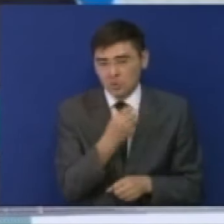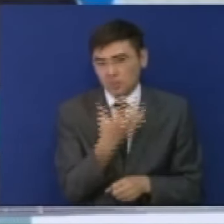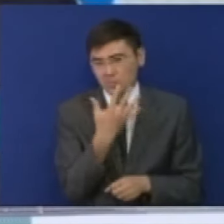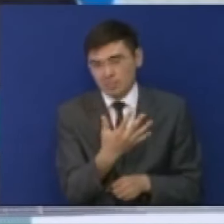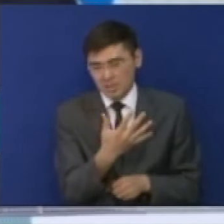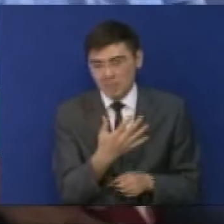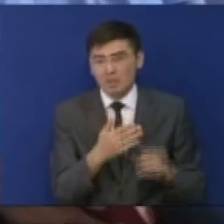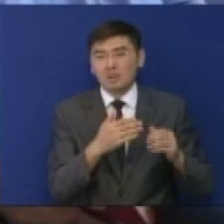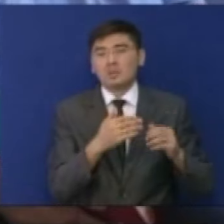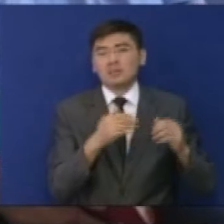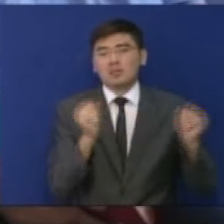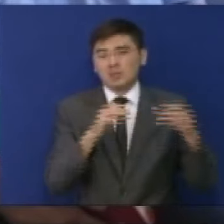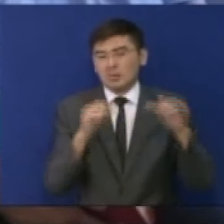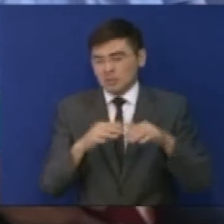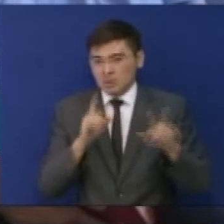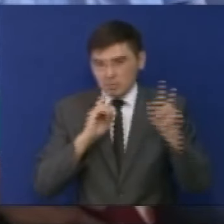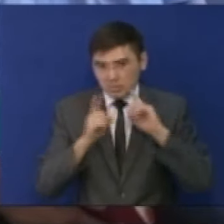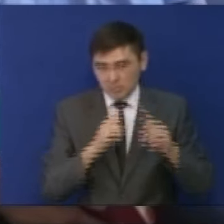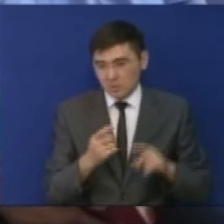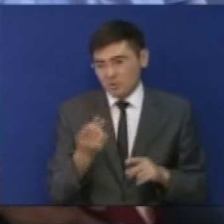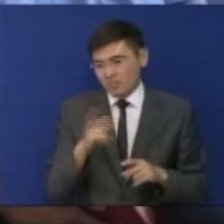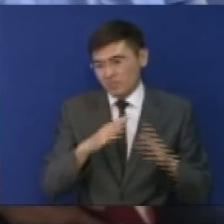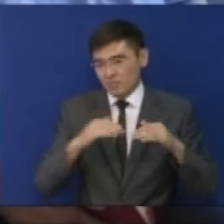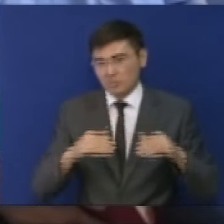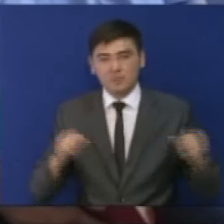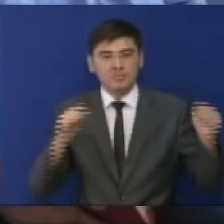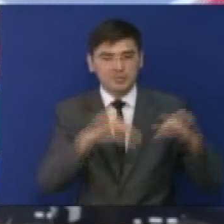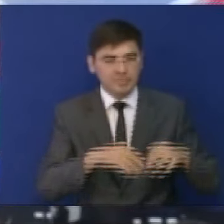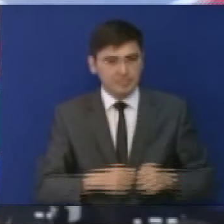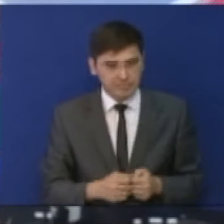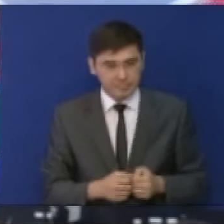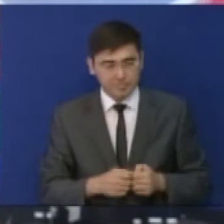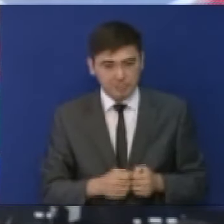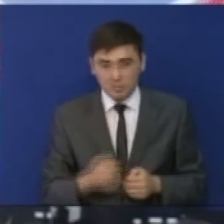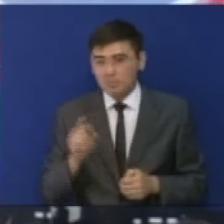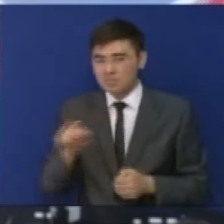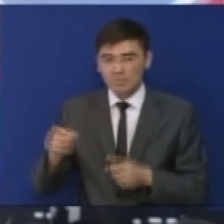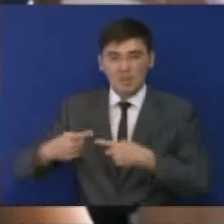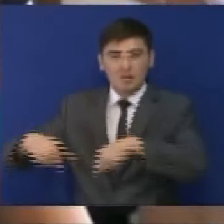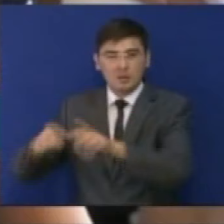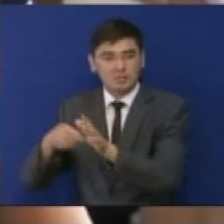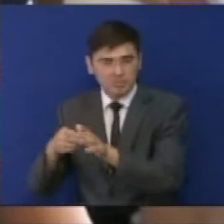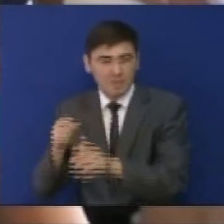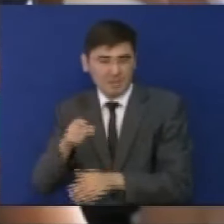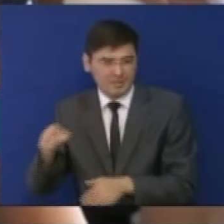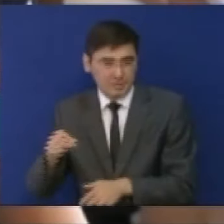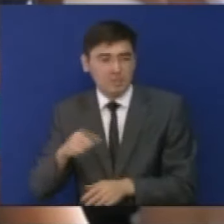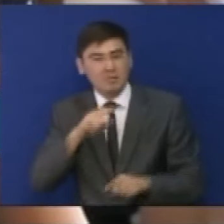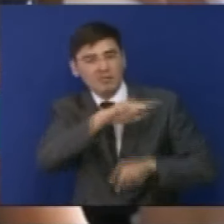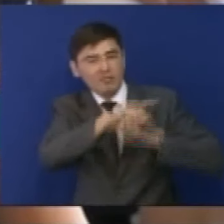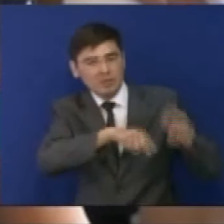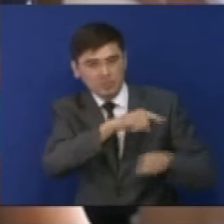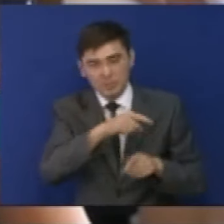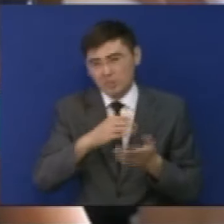двух палат. Встреча прошла в формате беседы. Сотрудники КТЖ смогли задать интересующие их вопросы, на которые депутаты пообещали поискать